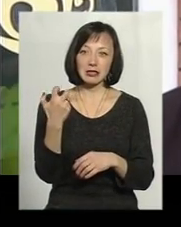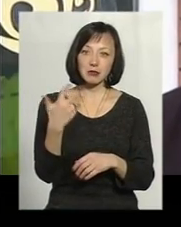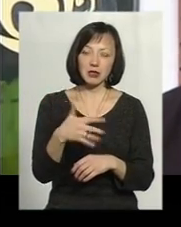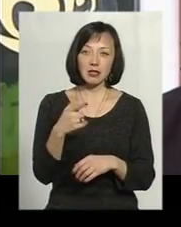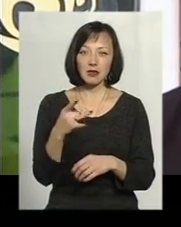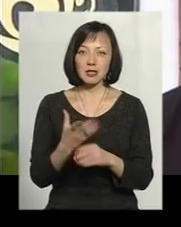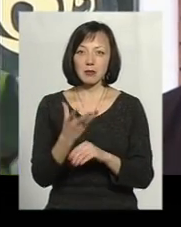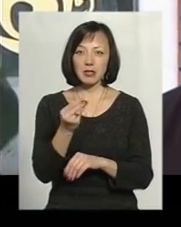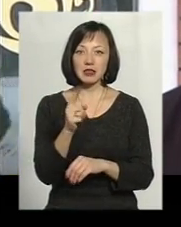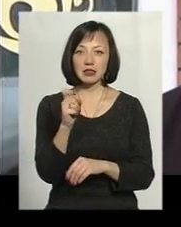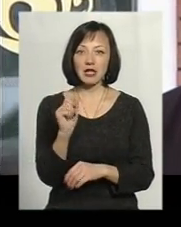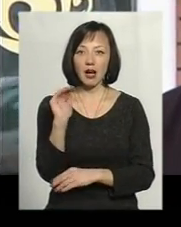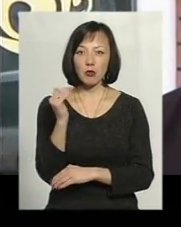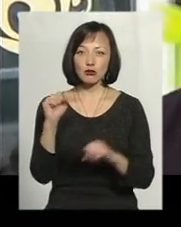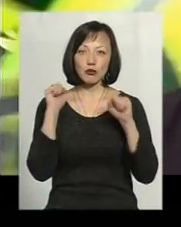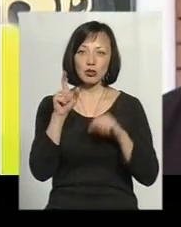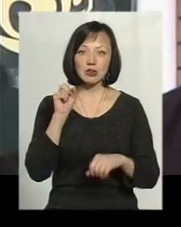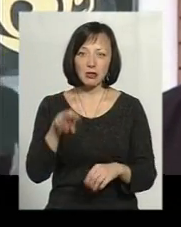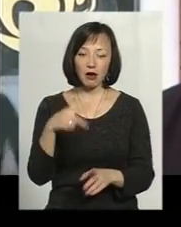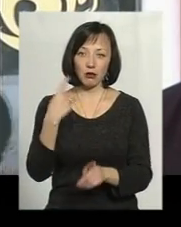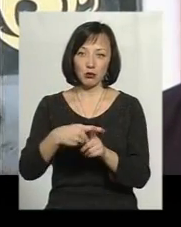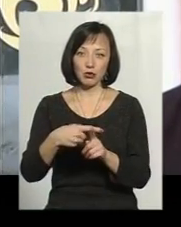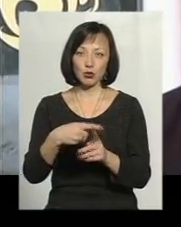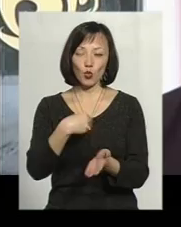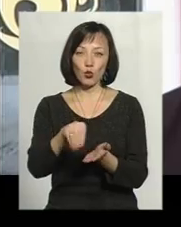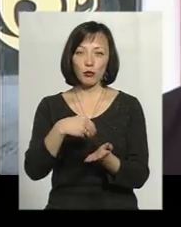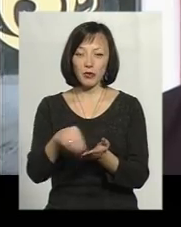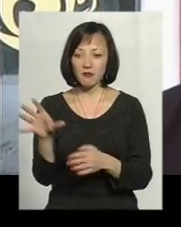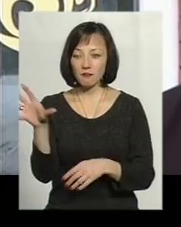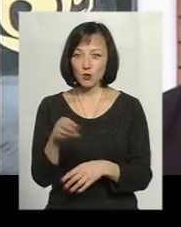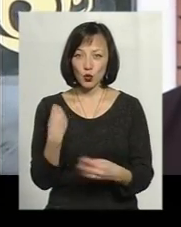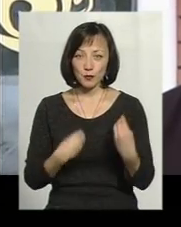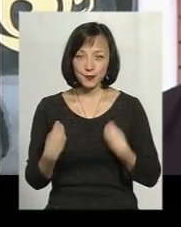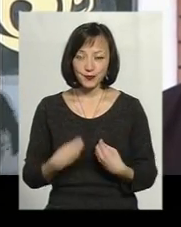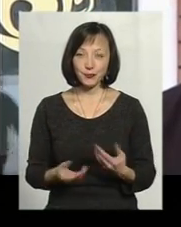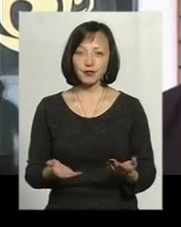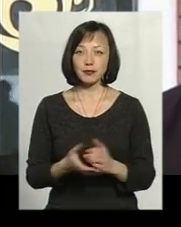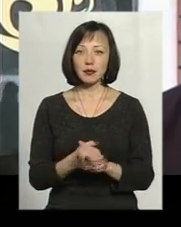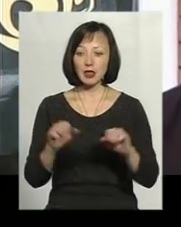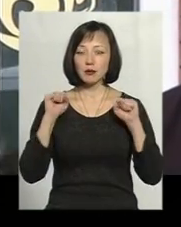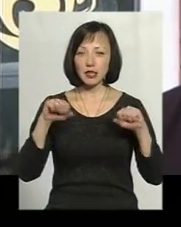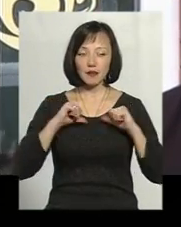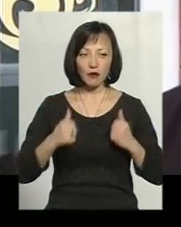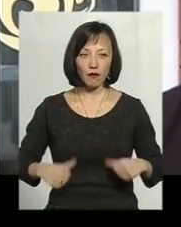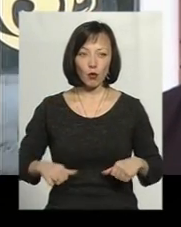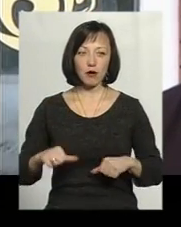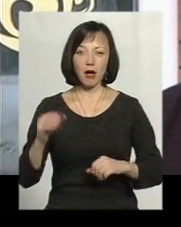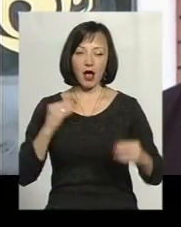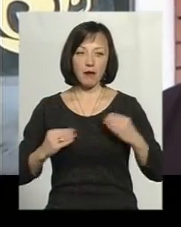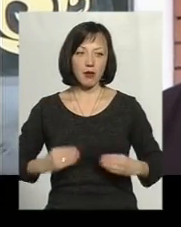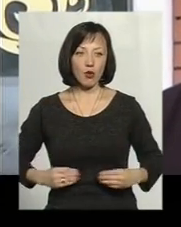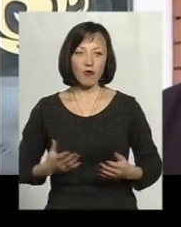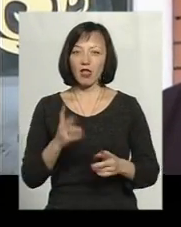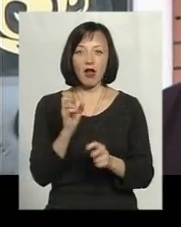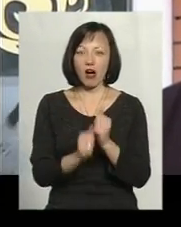гривень заплатить за ребенка в спортзал, плюс купити йому все від спортивної форми, екіпіровки, ну,